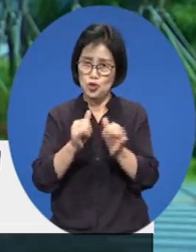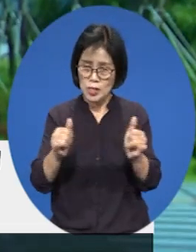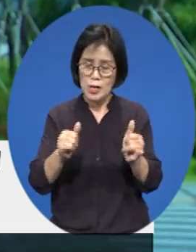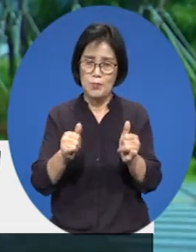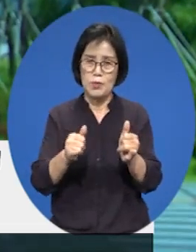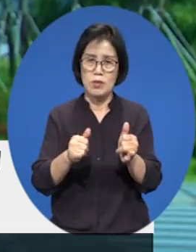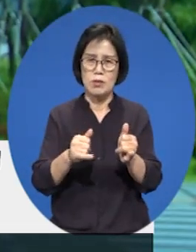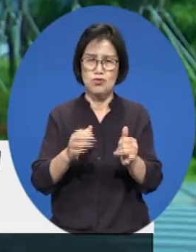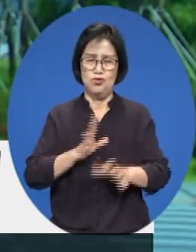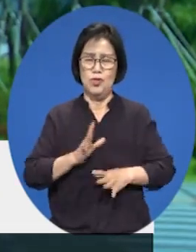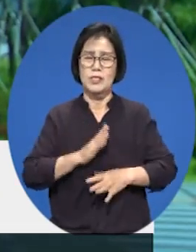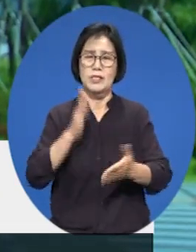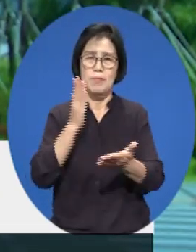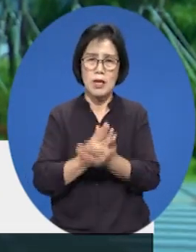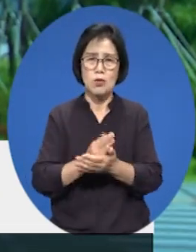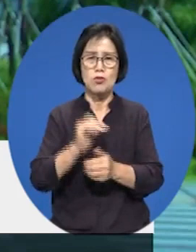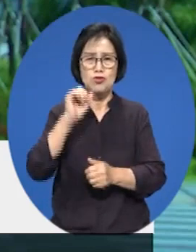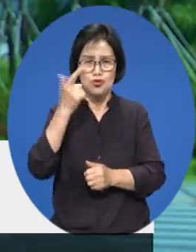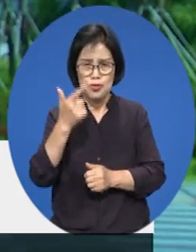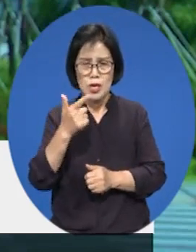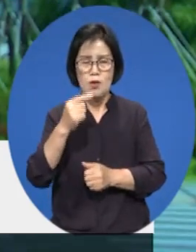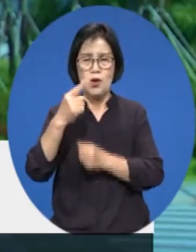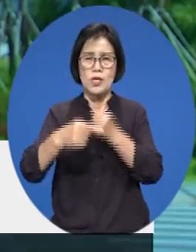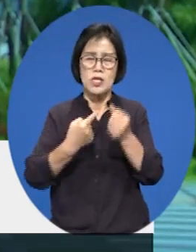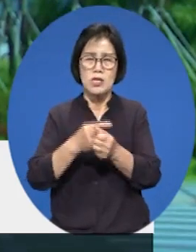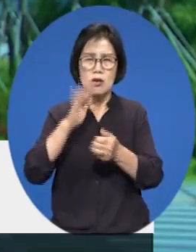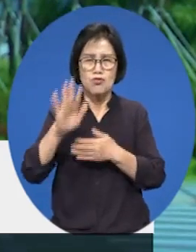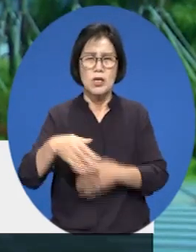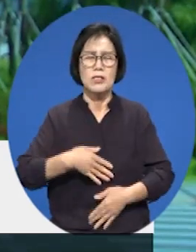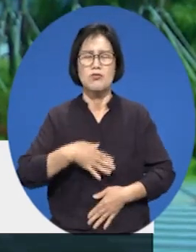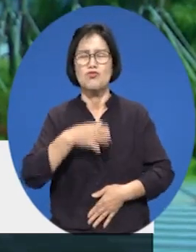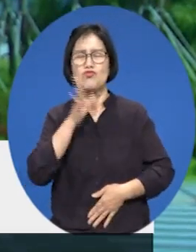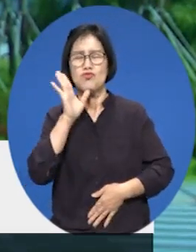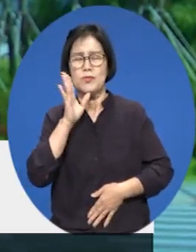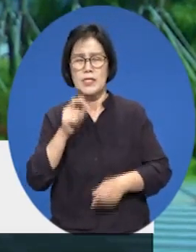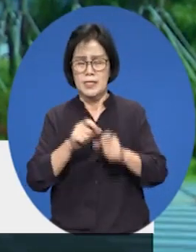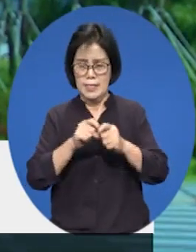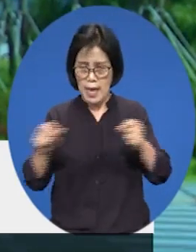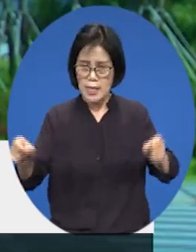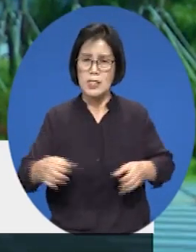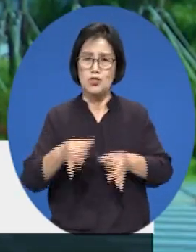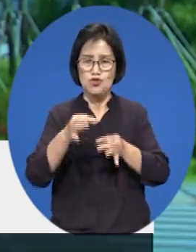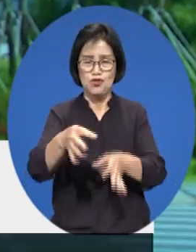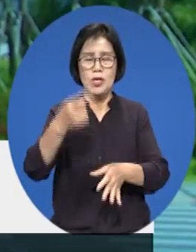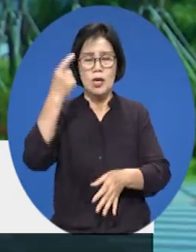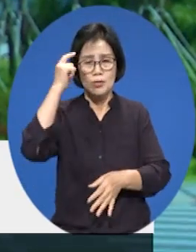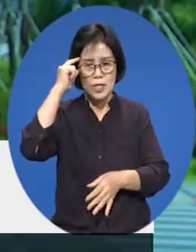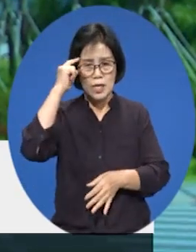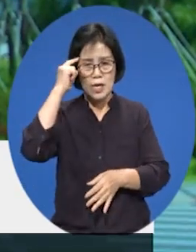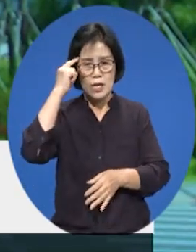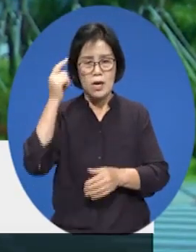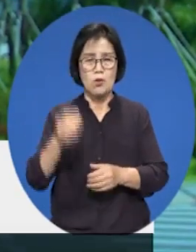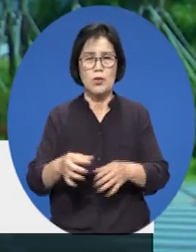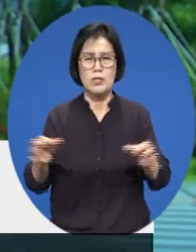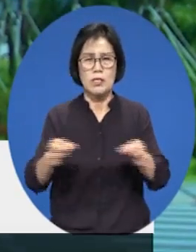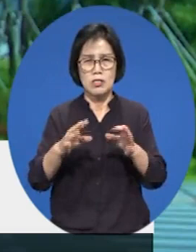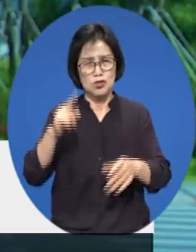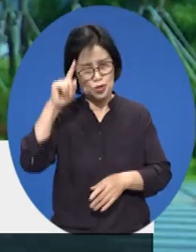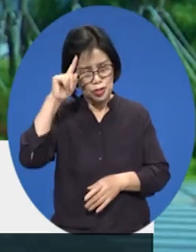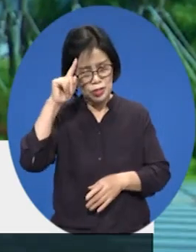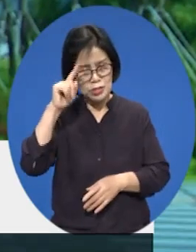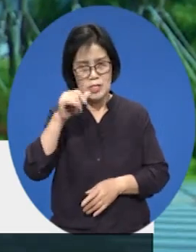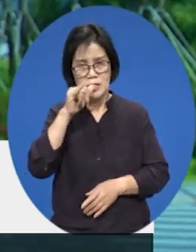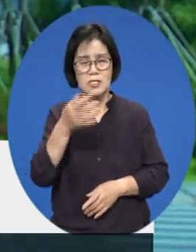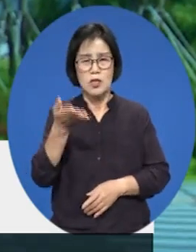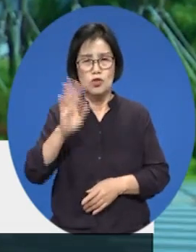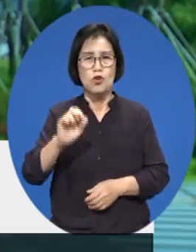1년 뒤에 장기적으로 2 식은 내 노자 검이나 장기투자가 목표 거든요 그래서 단기에 좀 스트레스를 좀 바타 까도 내가 한